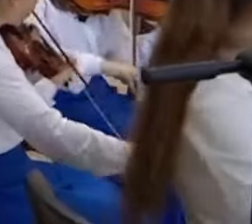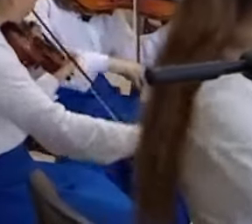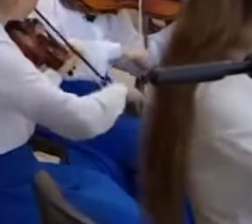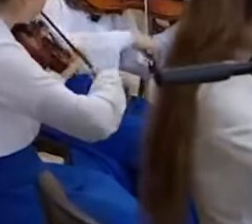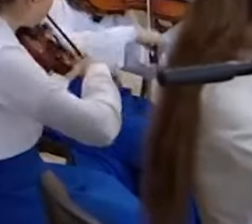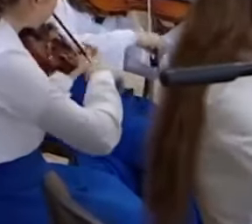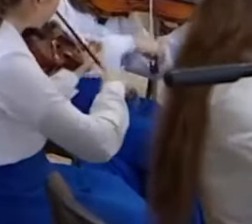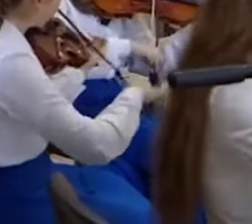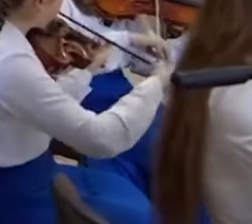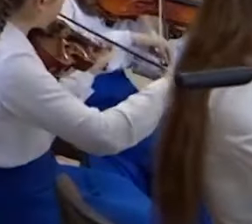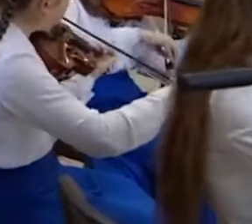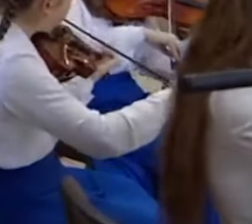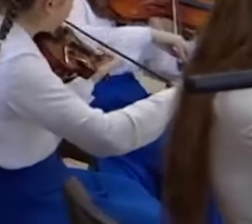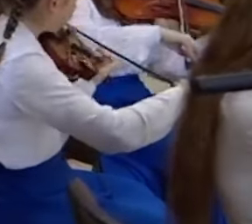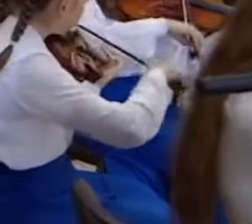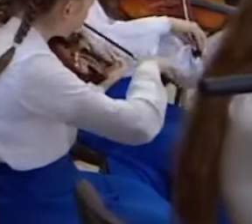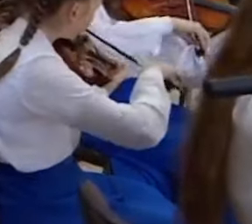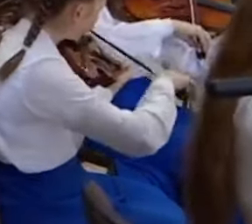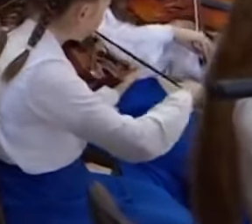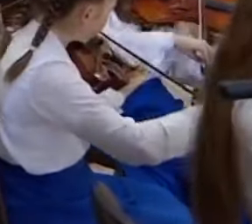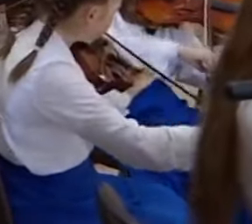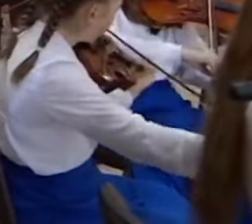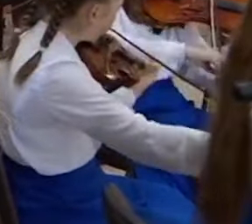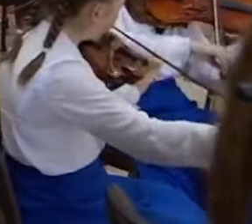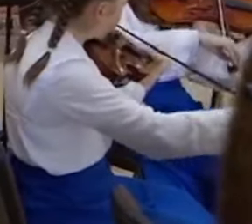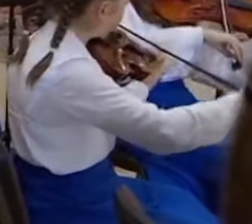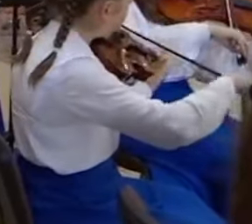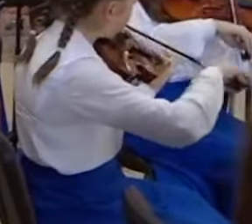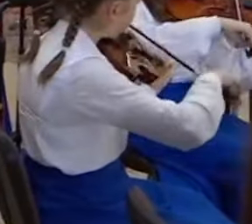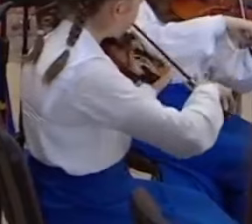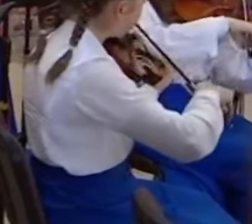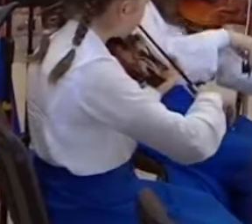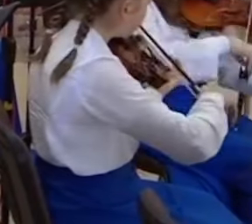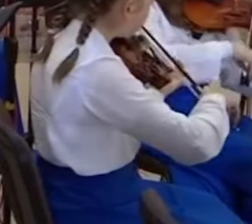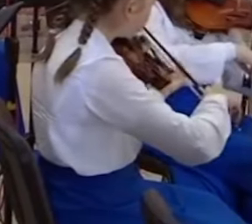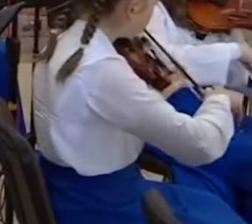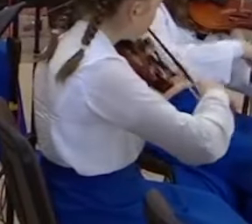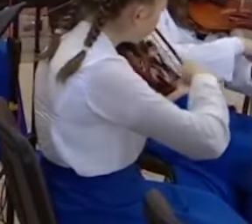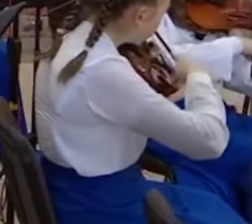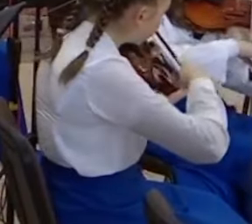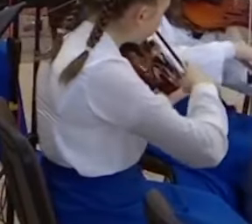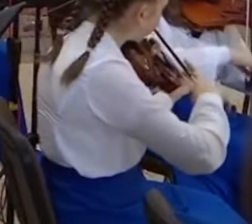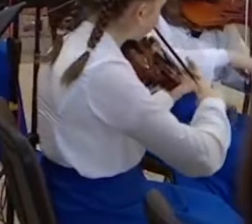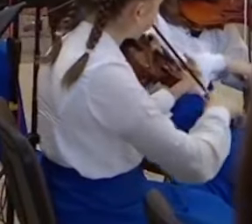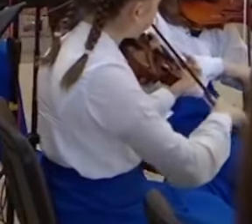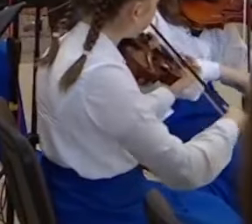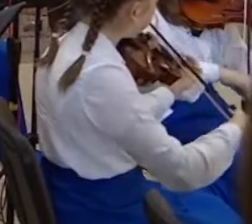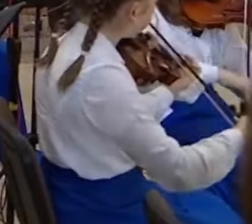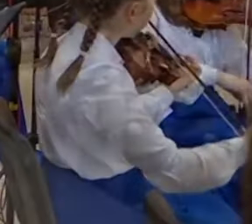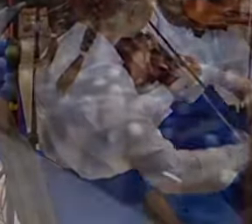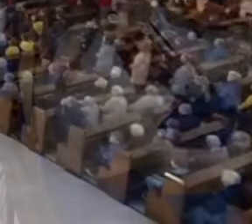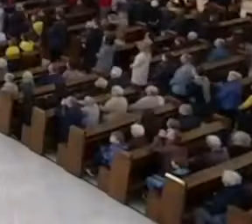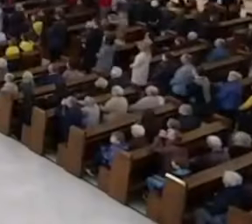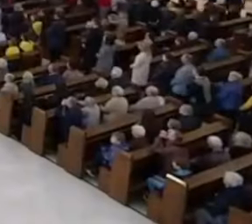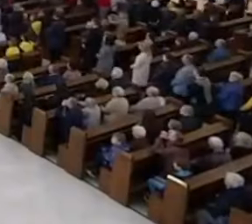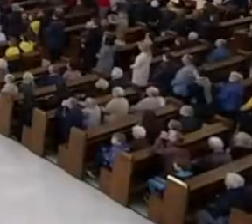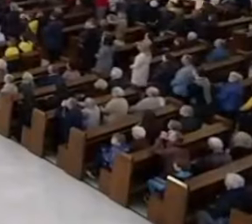pasterzem tak dobrym że nic mi nie braknie